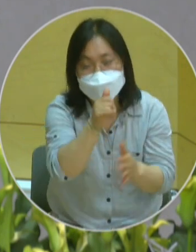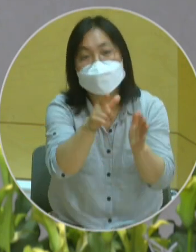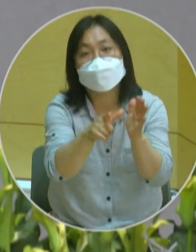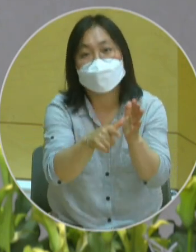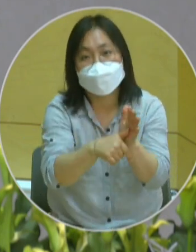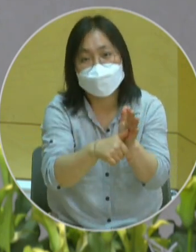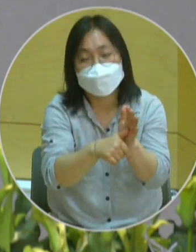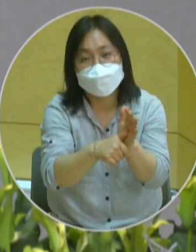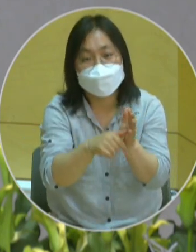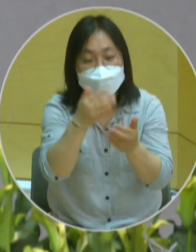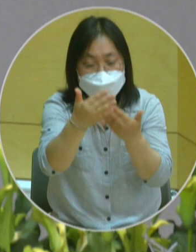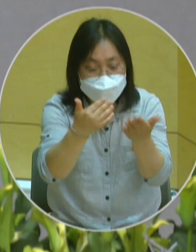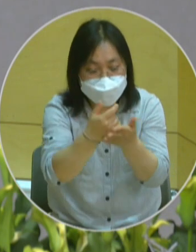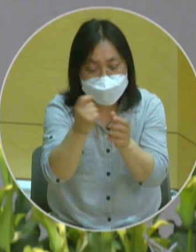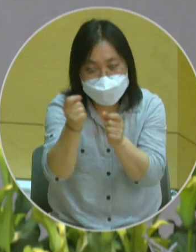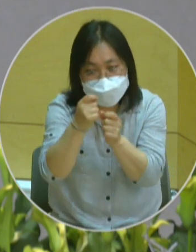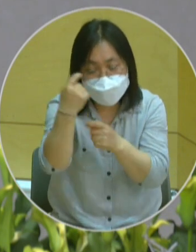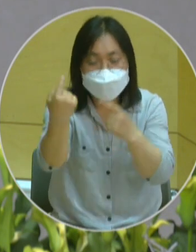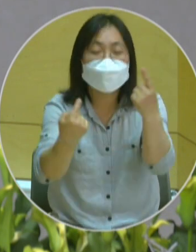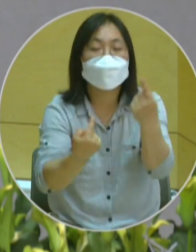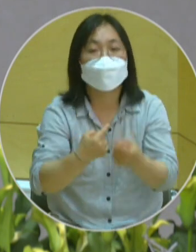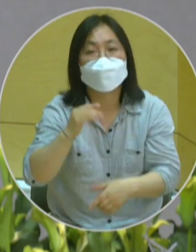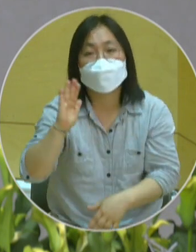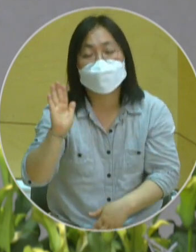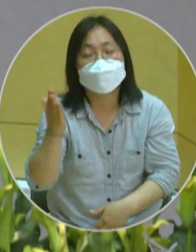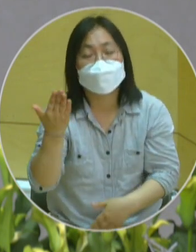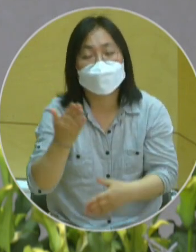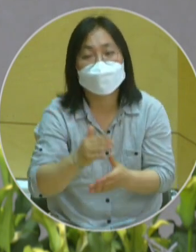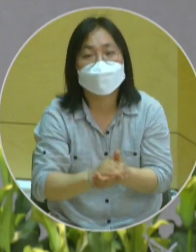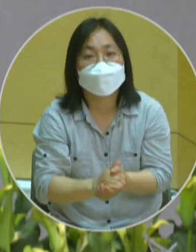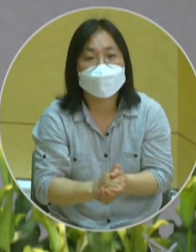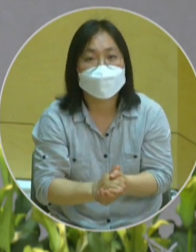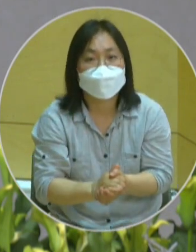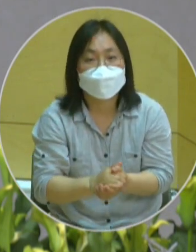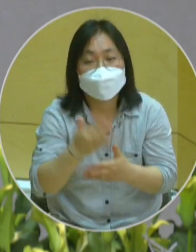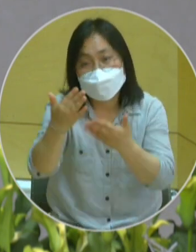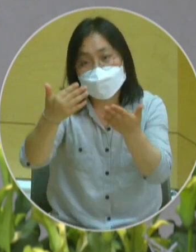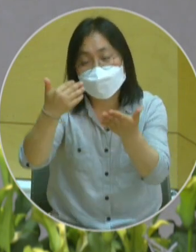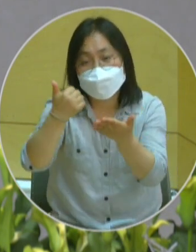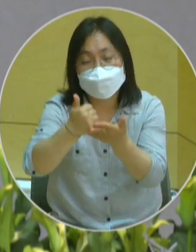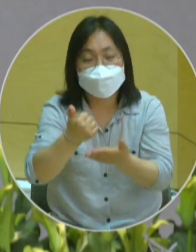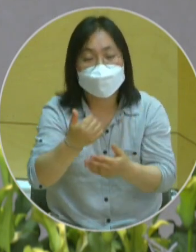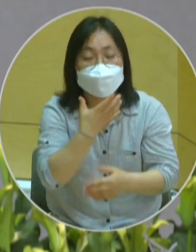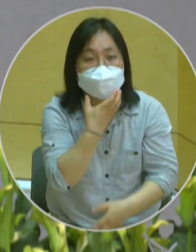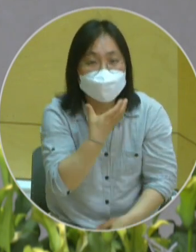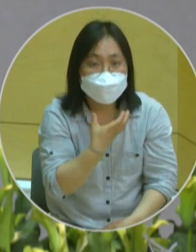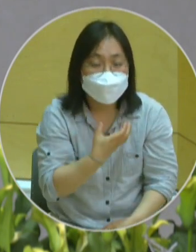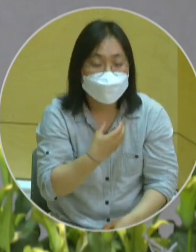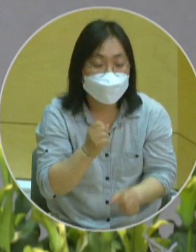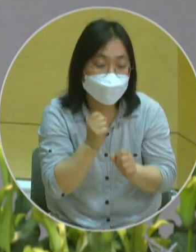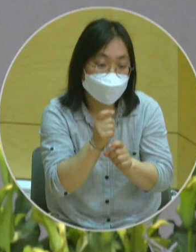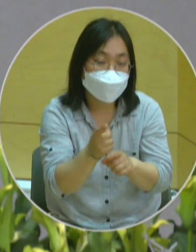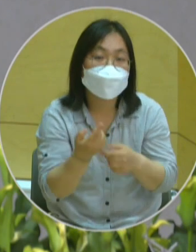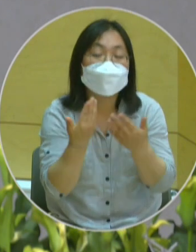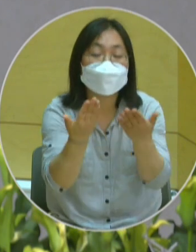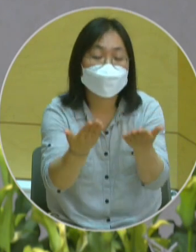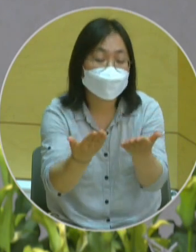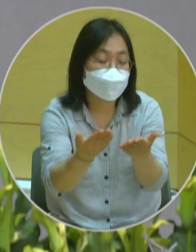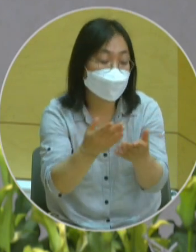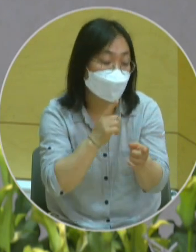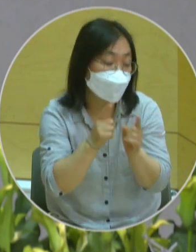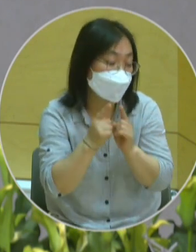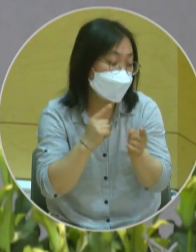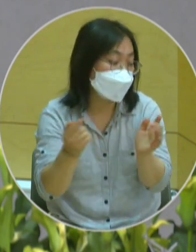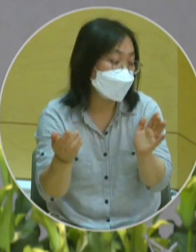있을 때 그때는 하나님께 가까이 나가는 것을 말합니다. 하나님께서는 아브라함에게 그 기회를 주신다고 저는 그렇게